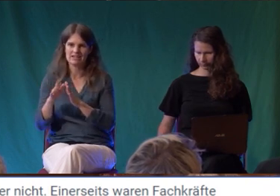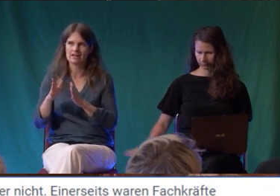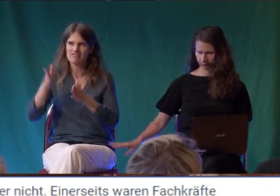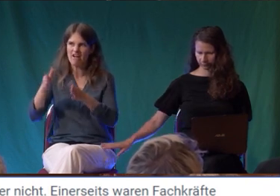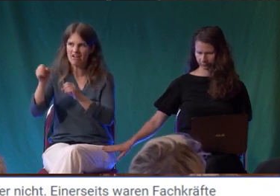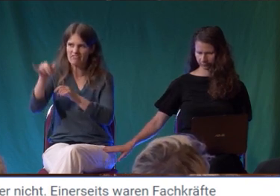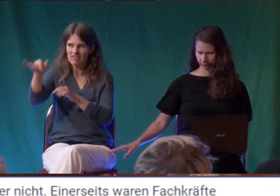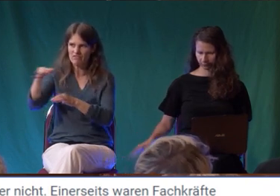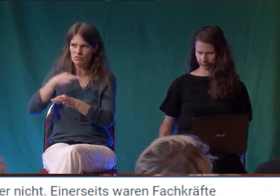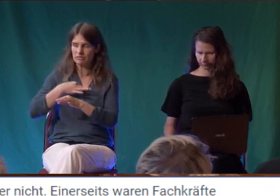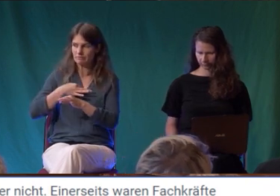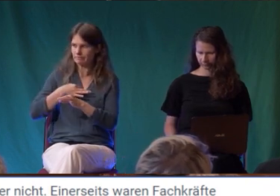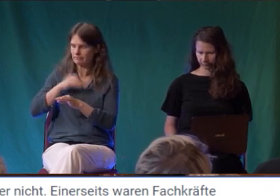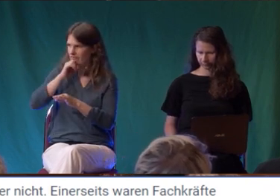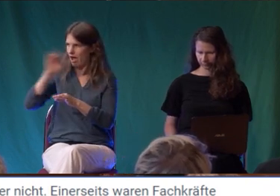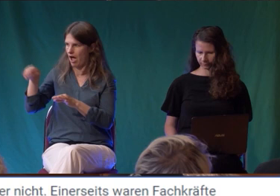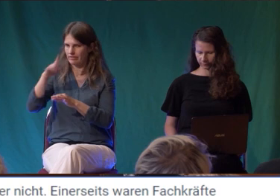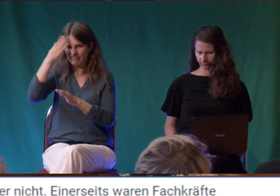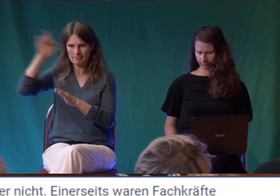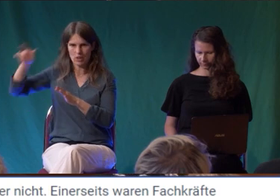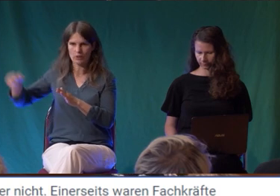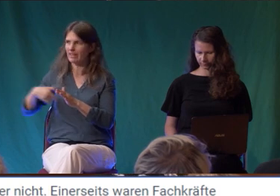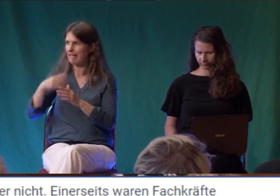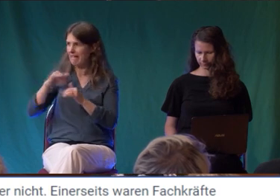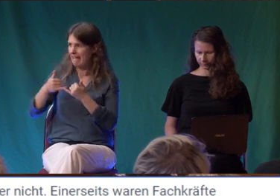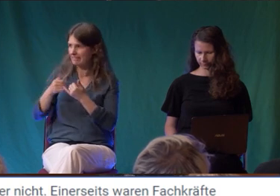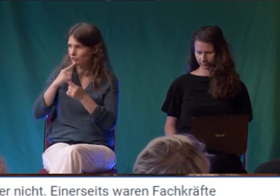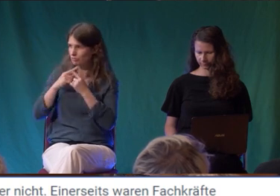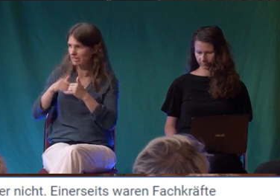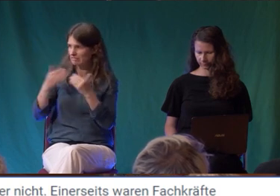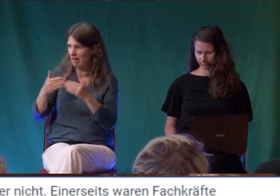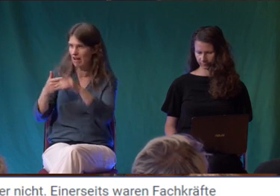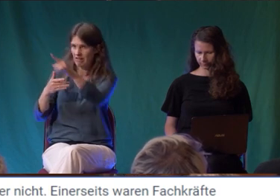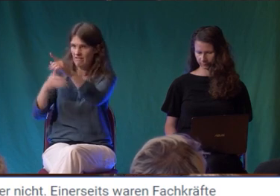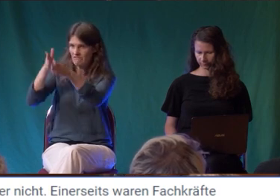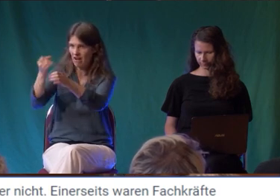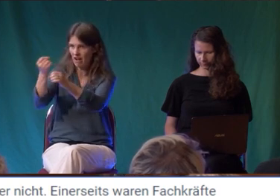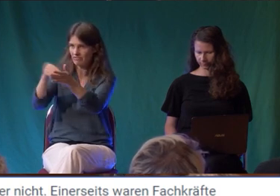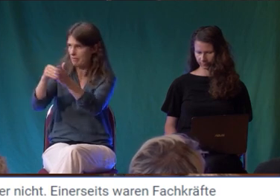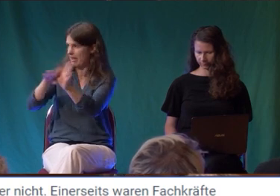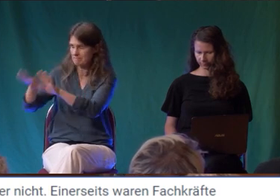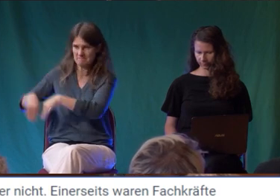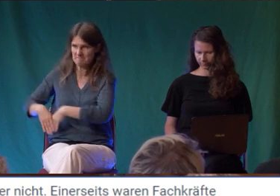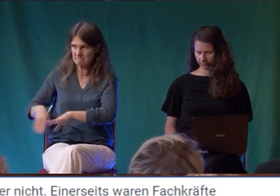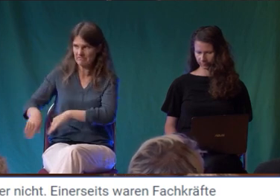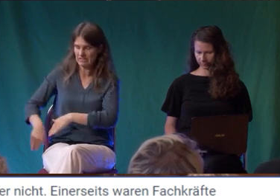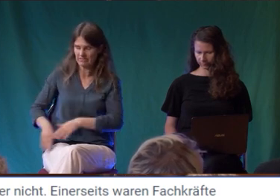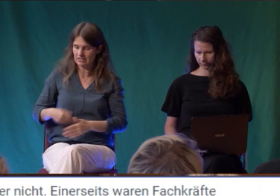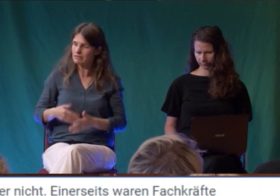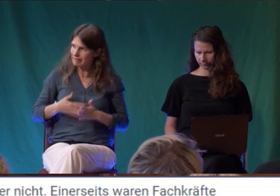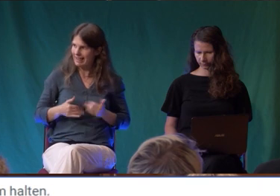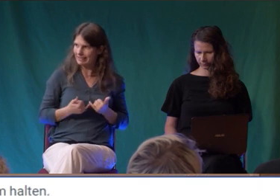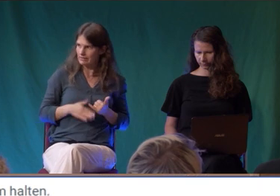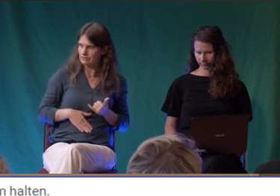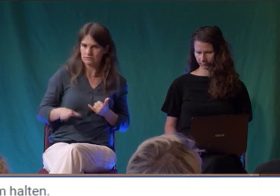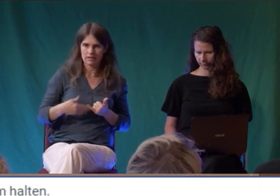und haben auch gesagt die sollen nicht mit zum Elternsprechtag kommen zum Beispiel oder haben auch zum Teil versucht das vor